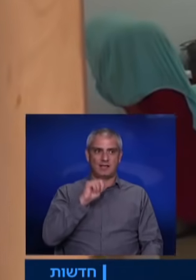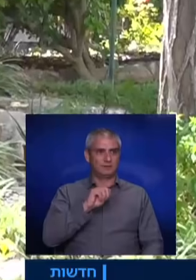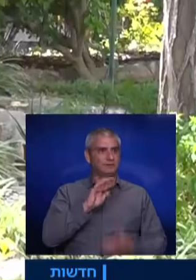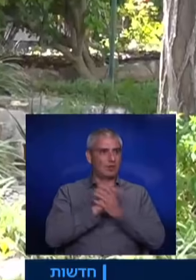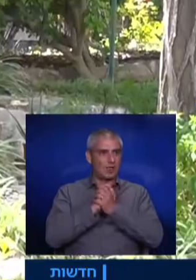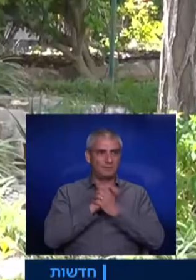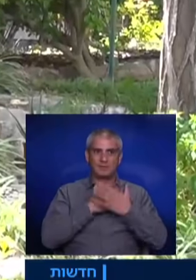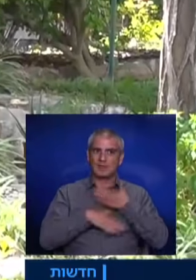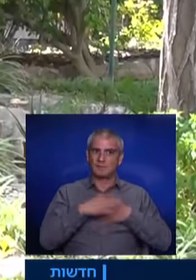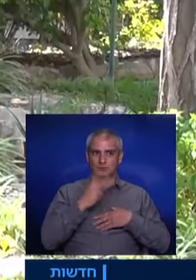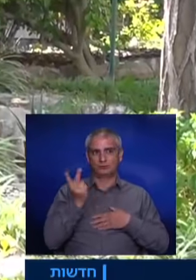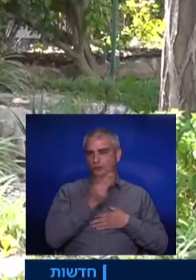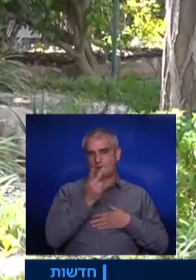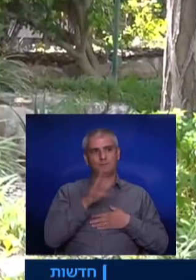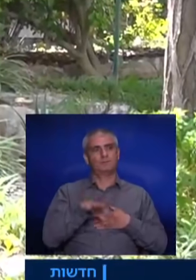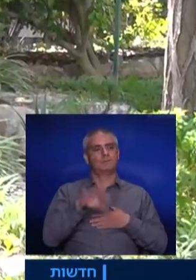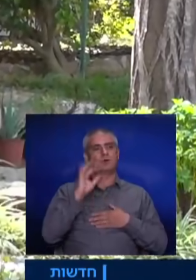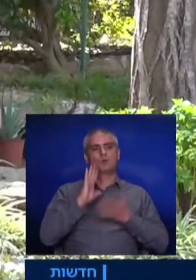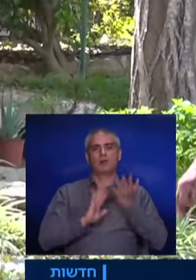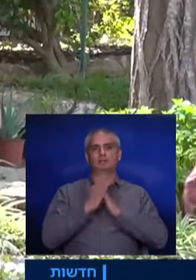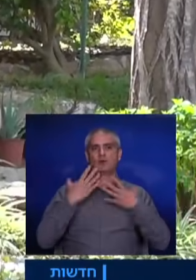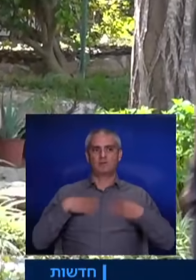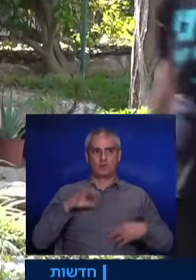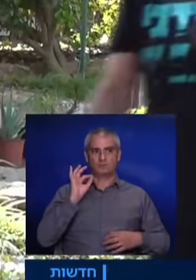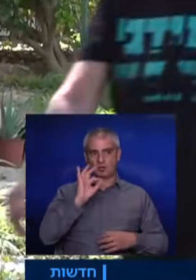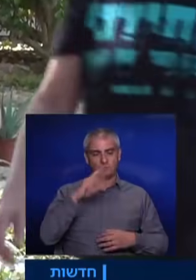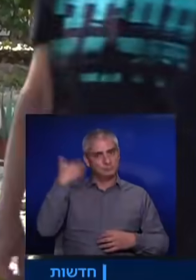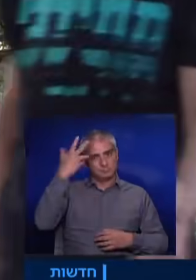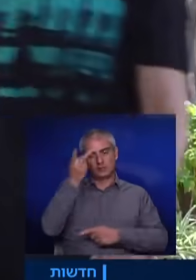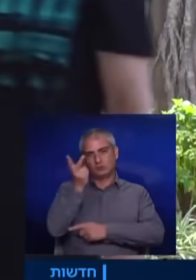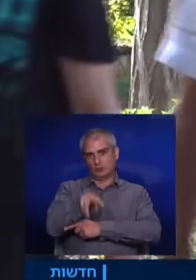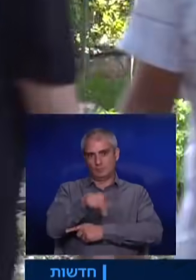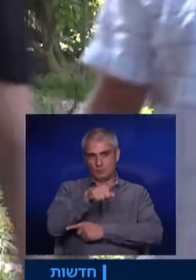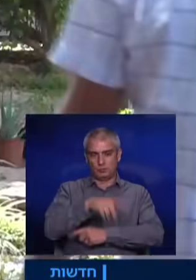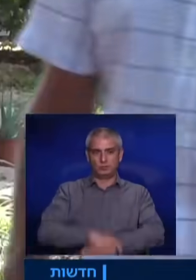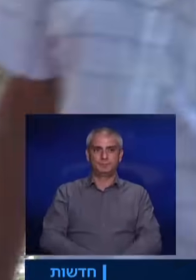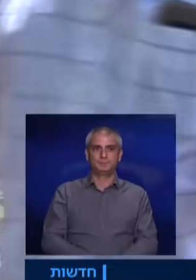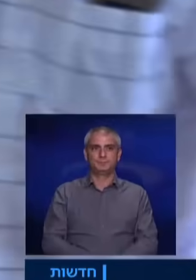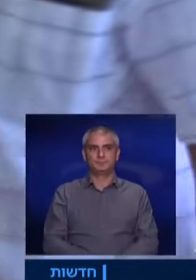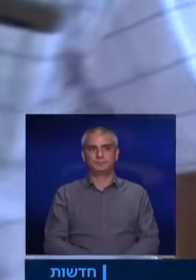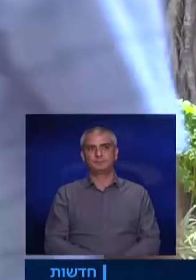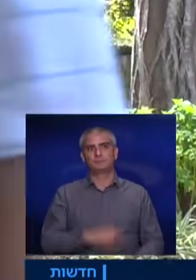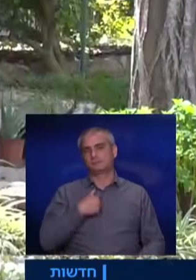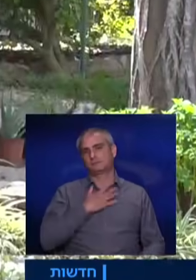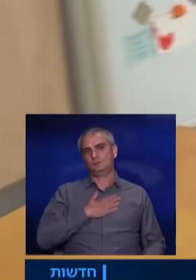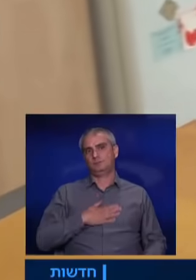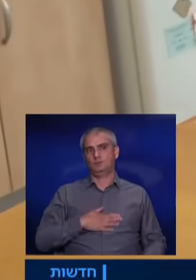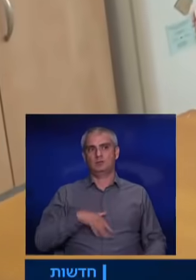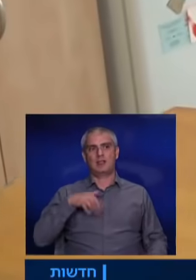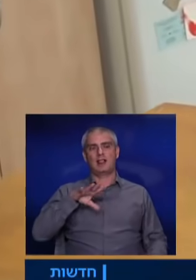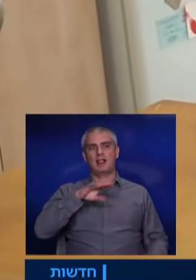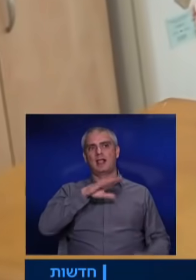שלום. שניהם בחרו בשריפת הגופה שלהם בהגיע שעתה. אני